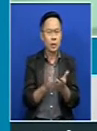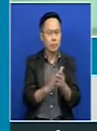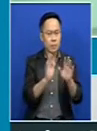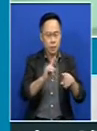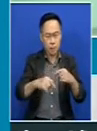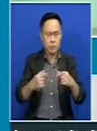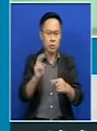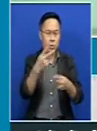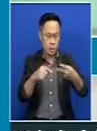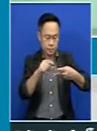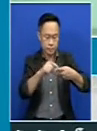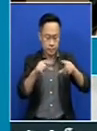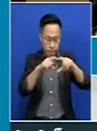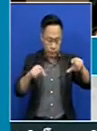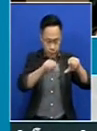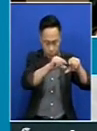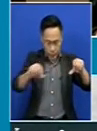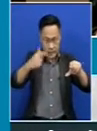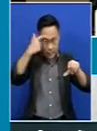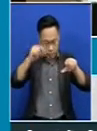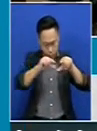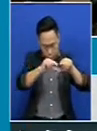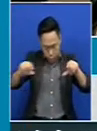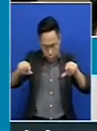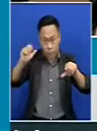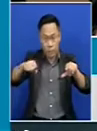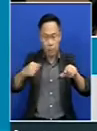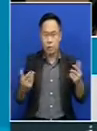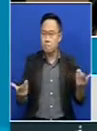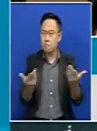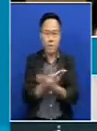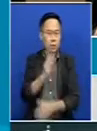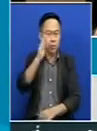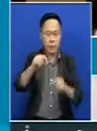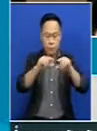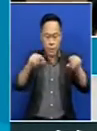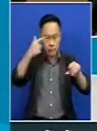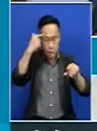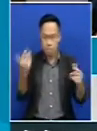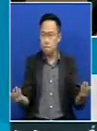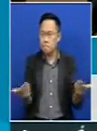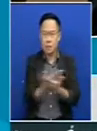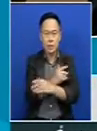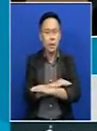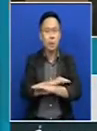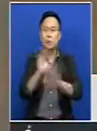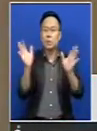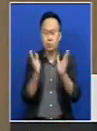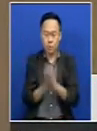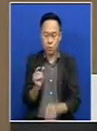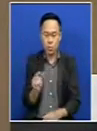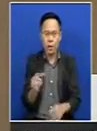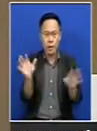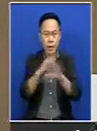ปการ์ดแล้วอาจจะมีความแตกต่างกันอยู่แต่จากนี้ต่อไปนะคะโดยธนาคารแห่งประเทศไทยจะให้เปลี่ยนบัตรที่เป็นแถบ